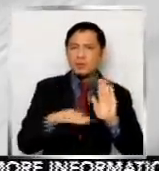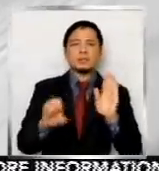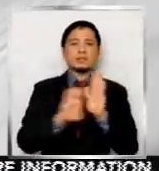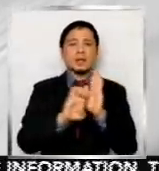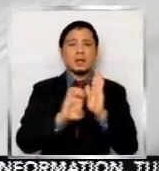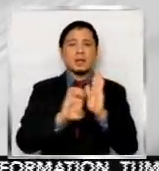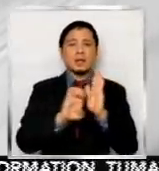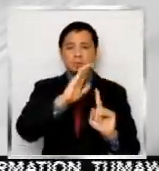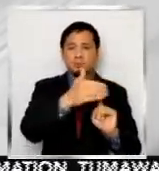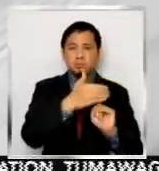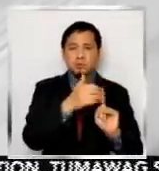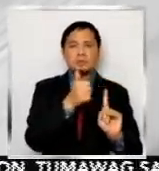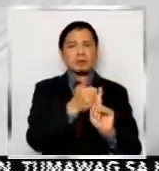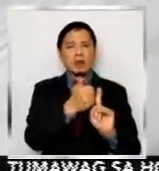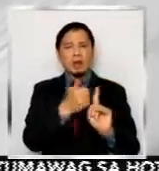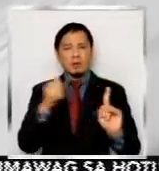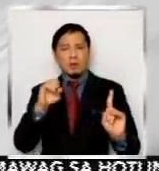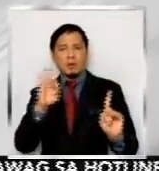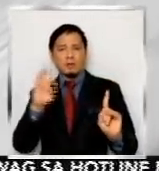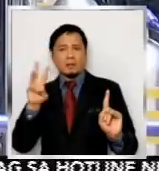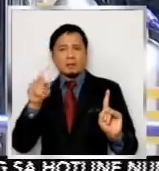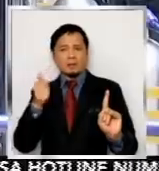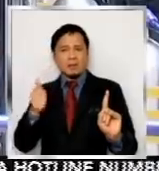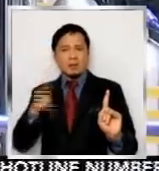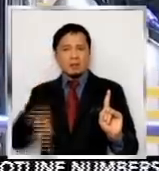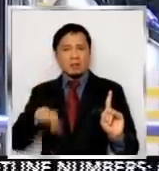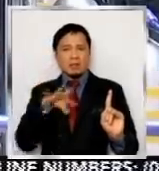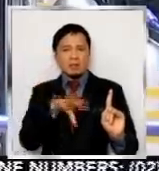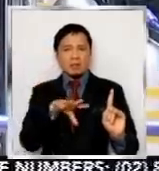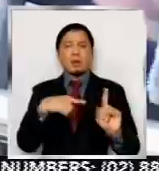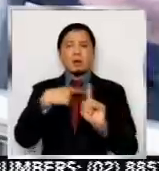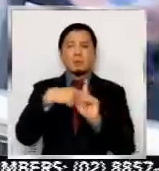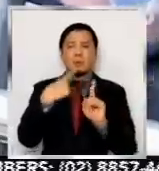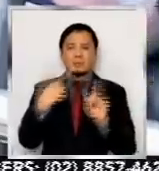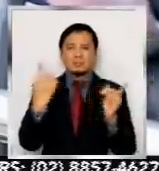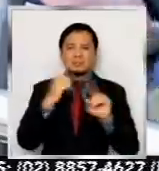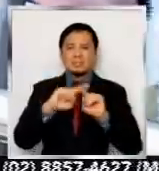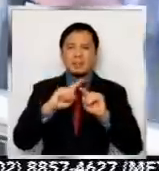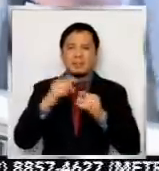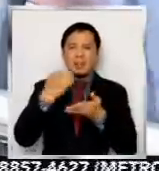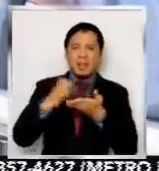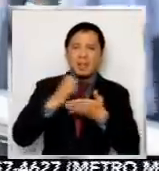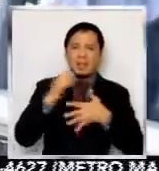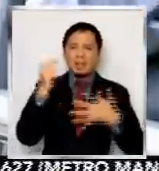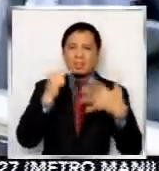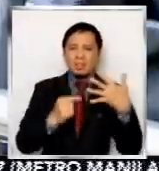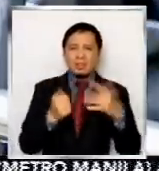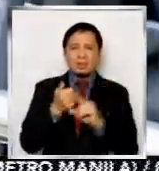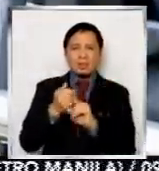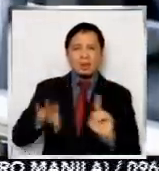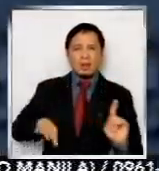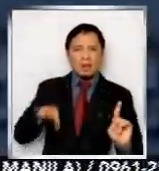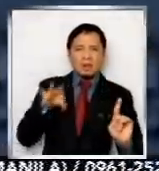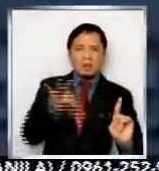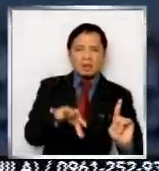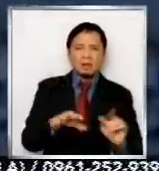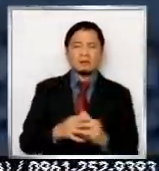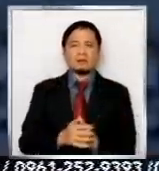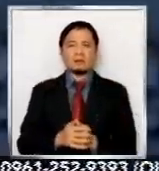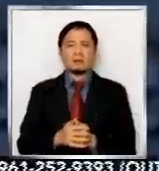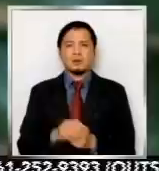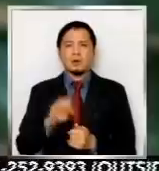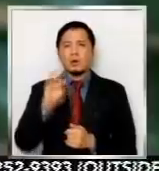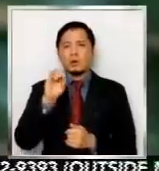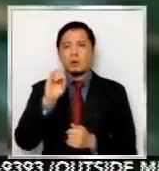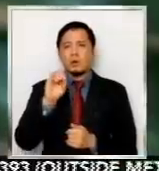coverage premium pagpasok sa Saudi Arabia. Sinasabi nila na yung mga OFW, pag pumasok